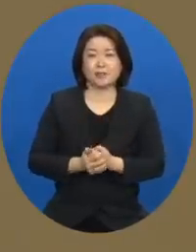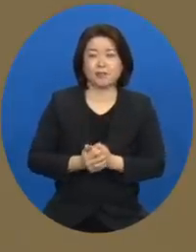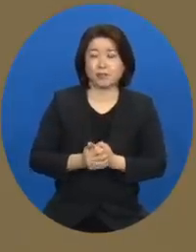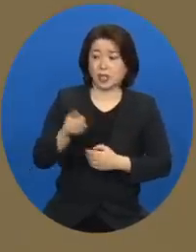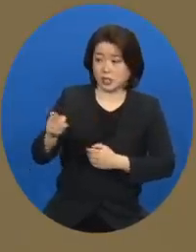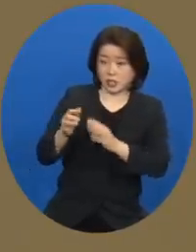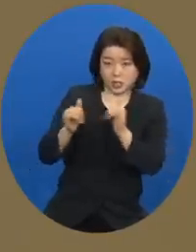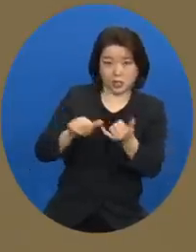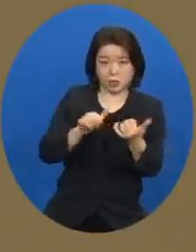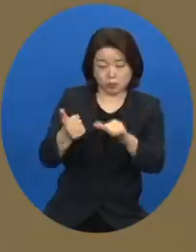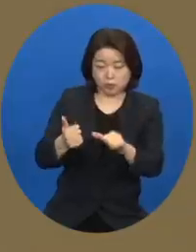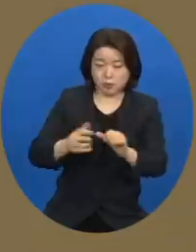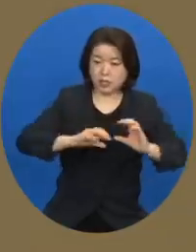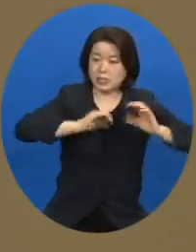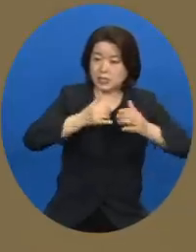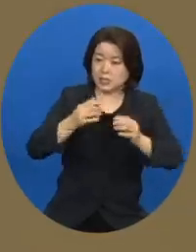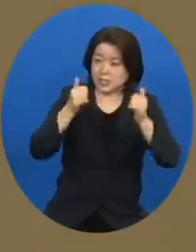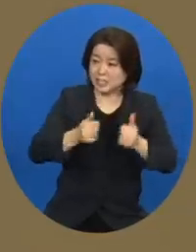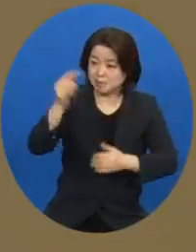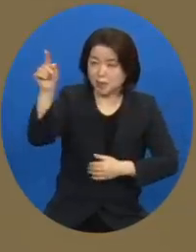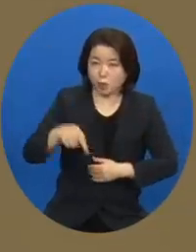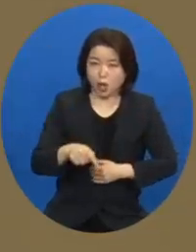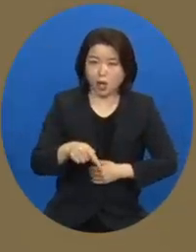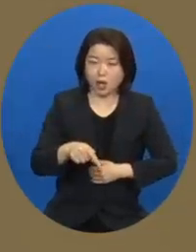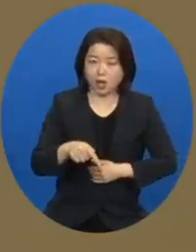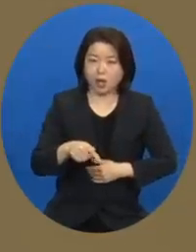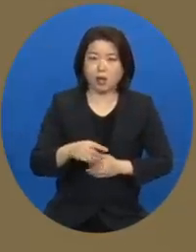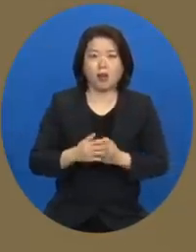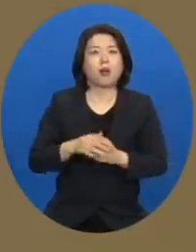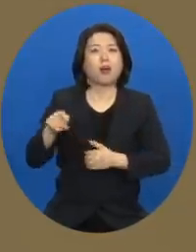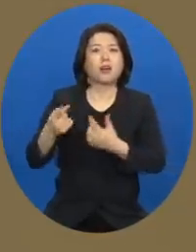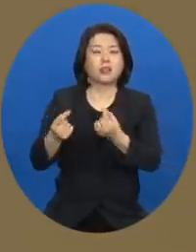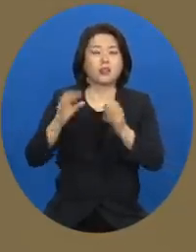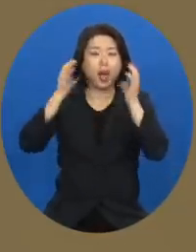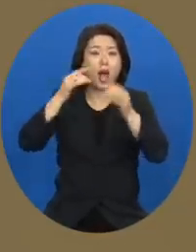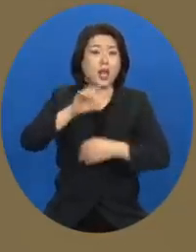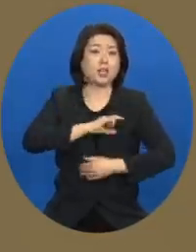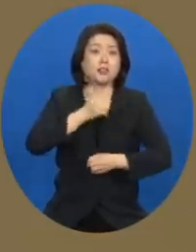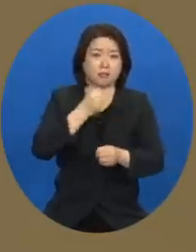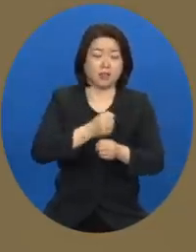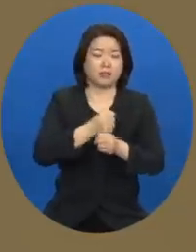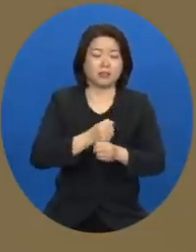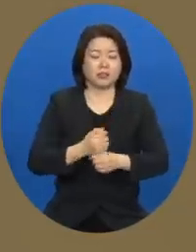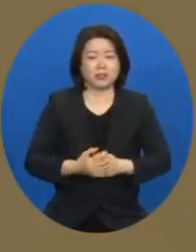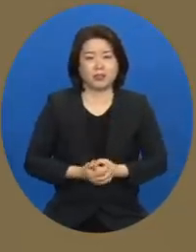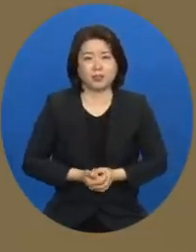사람이 죽으면 세상에 심판이 온다, 그렇게 아이의 이름을 지었어요.